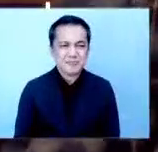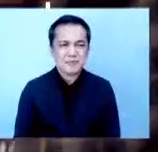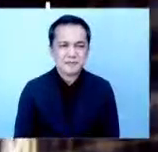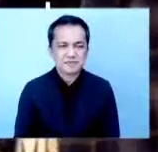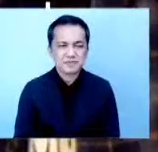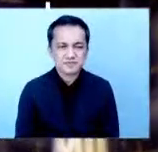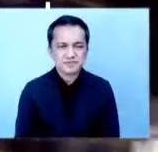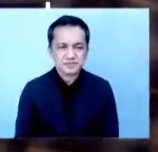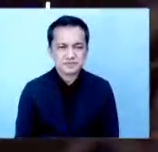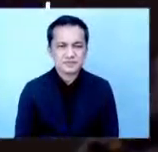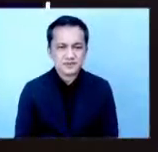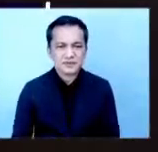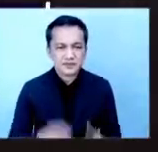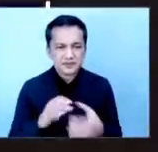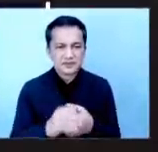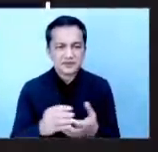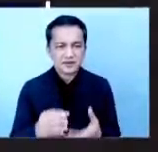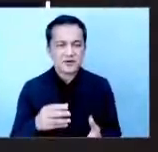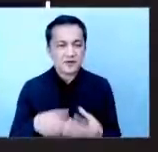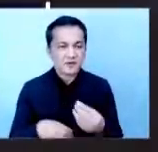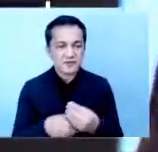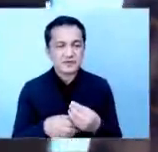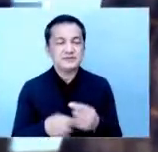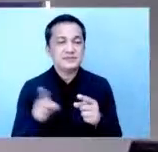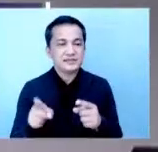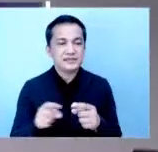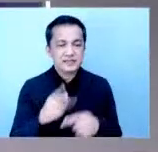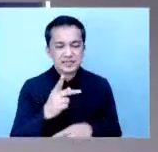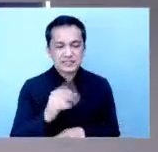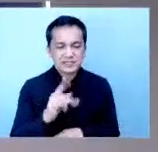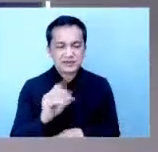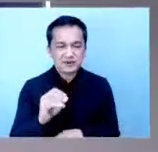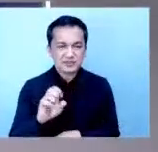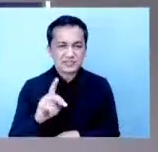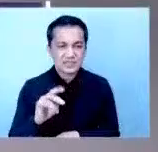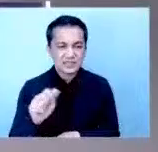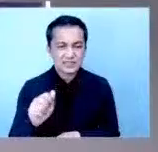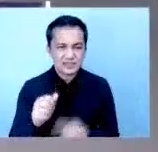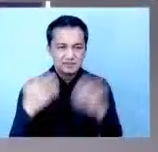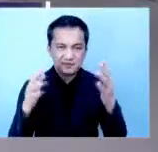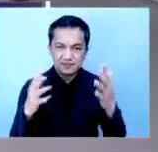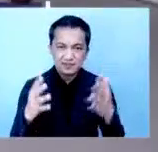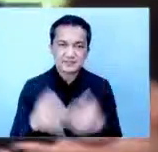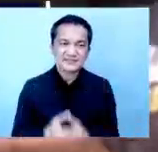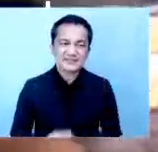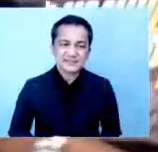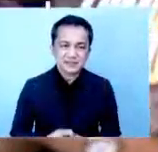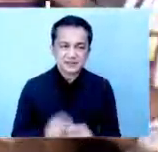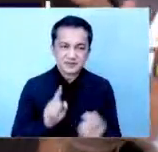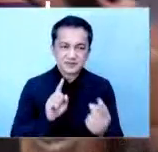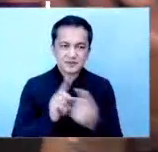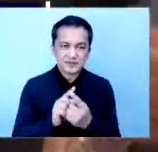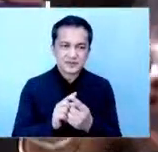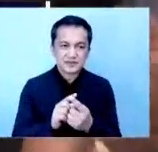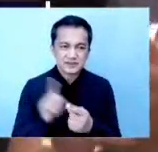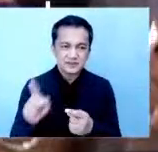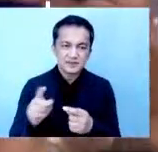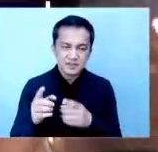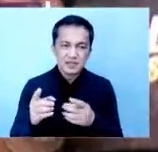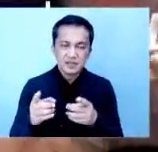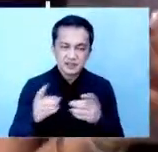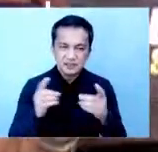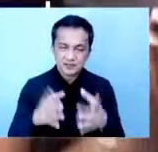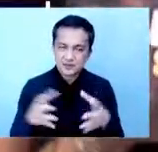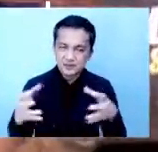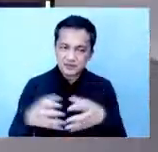And of course, Kiko Estrada! Masigabong palakpakan naman ang sumalubong sa cast at mga direktor ng